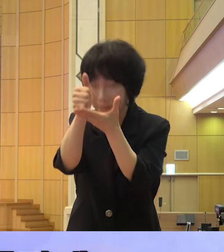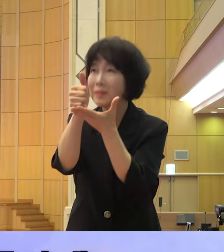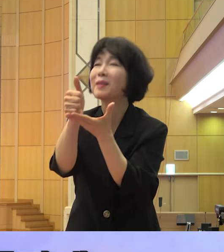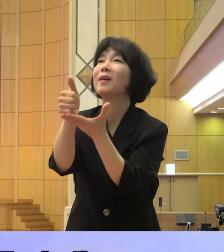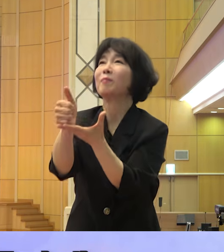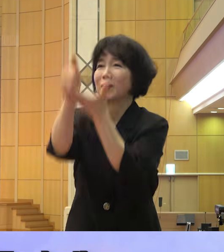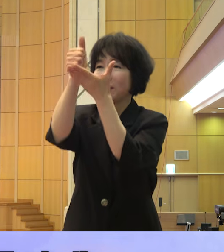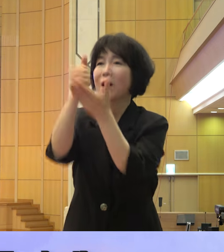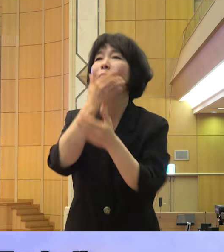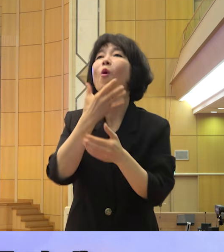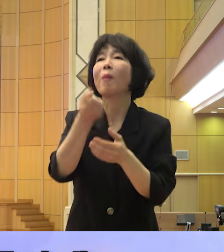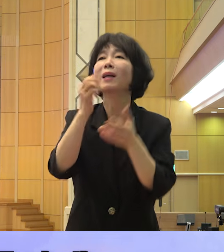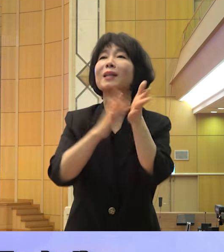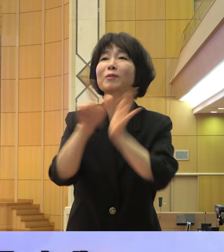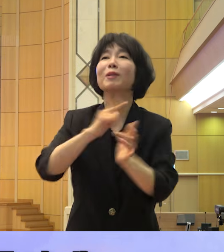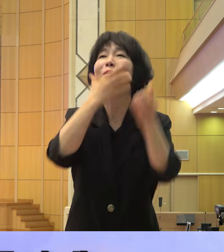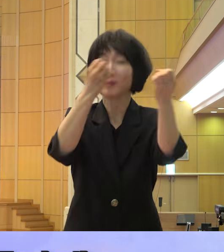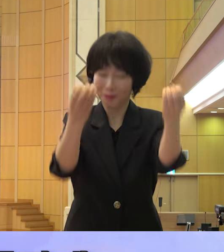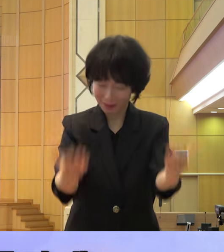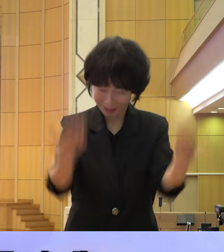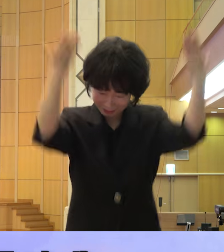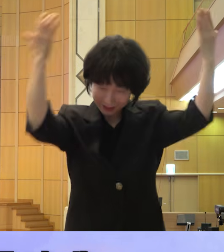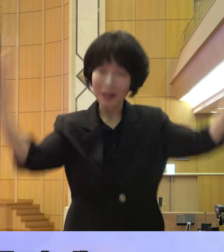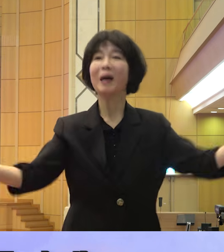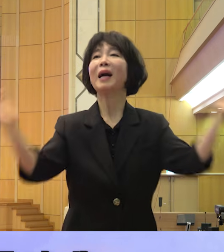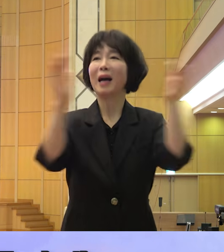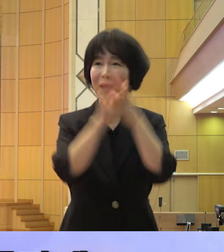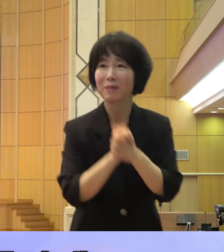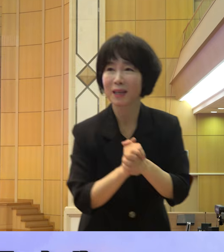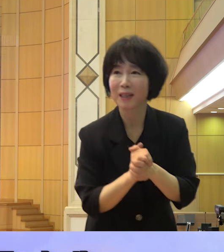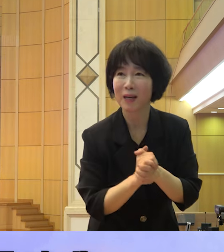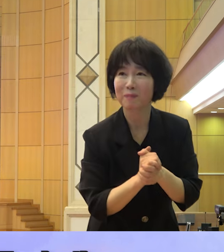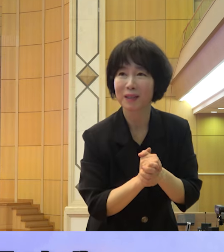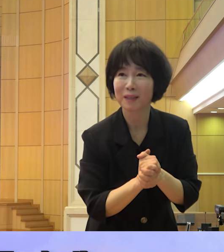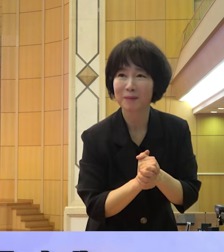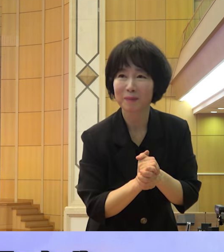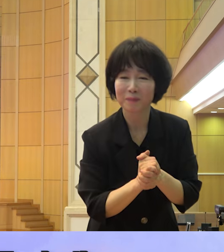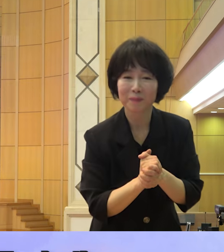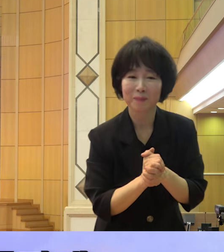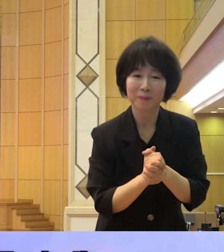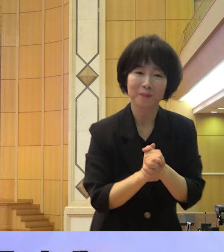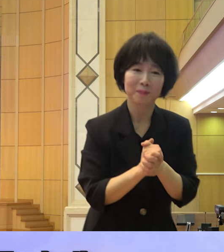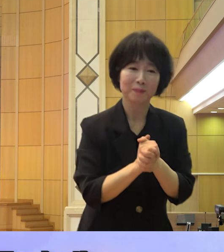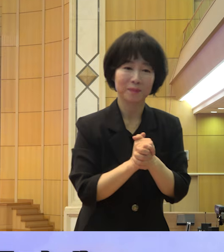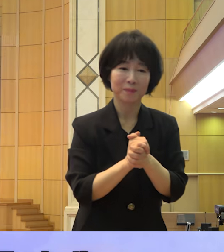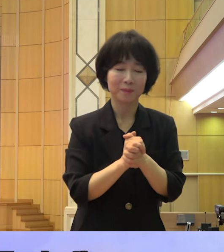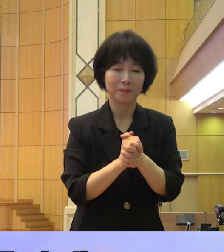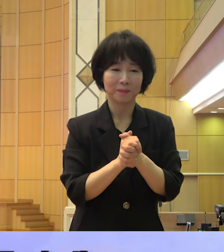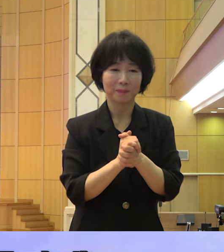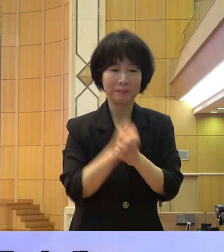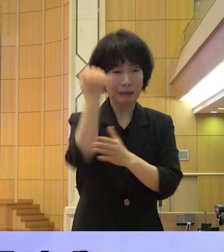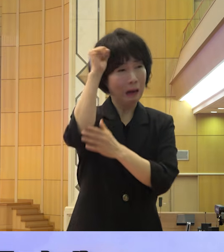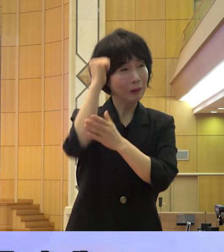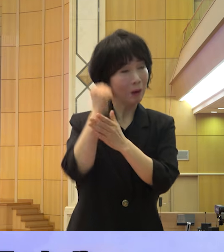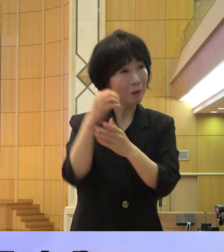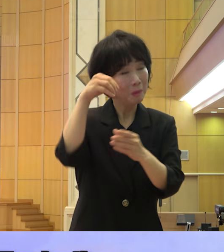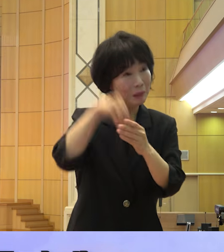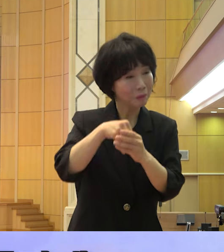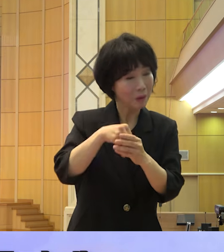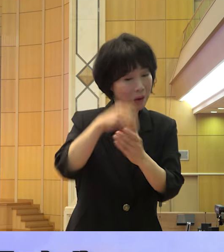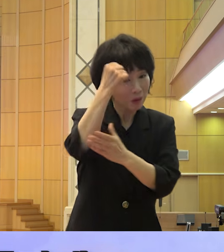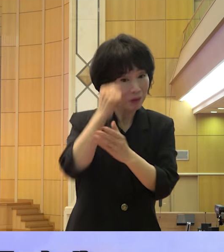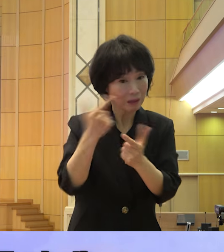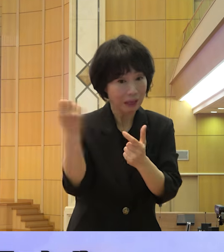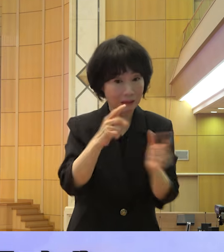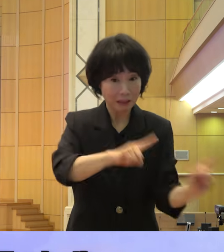섬기고 복인 사람 되자. 할렐루야. 예. 죽은 자의 부활도 이와 같으니 썩을 것으로 심고 썩지 않을